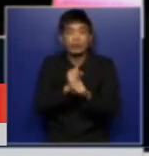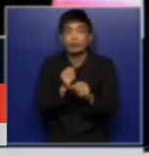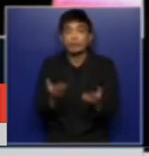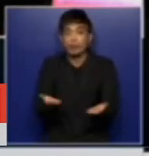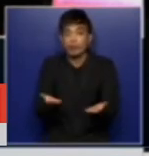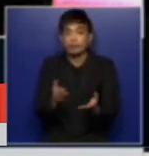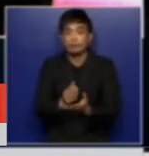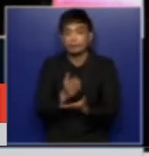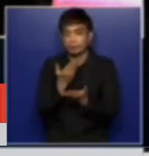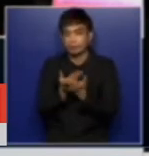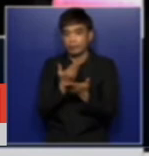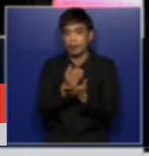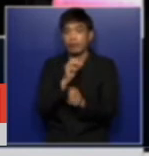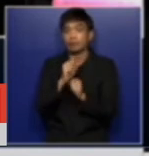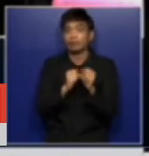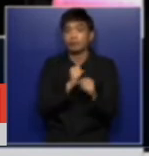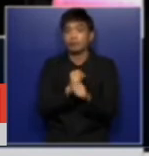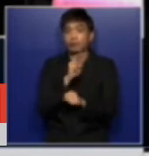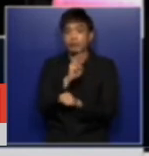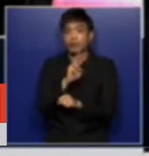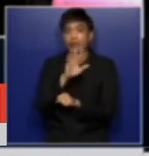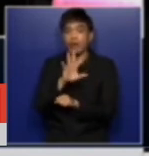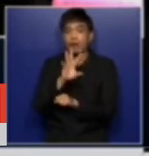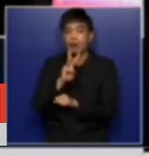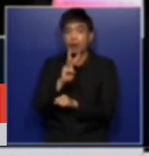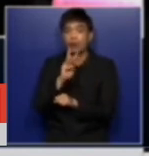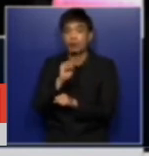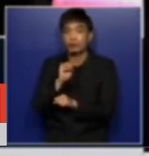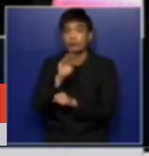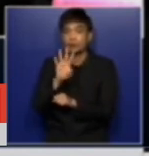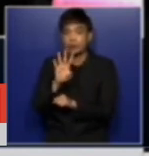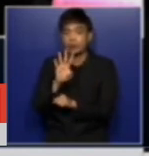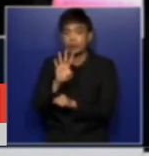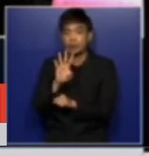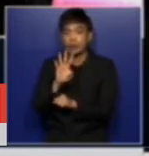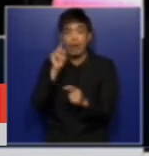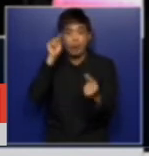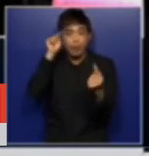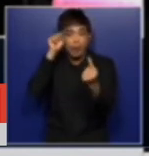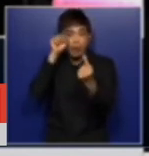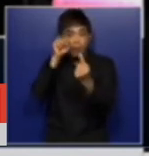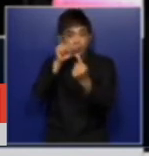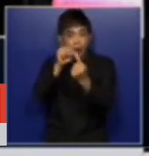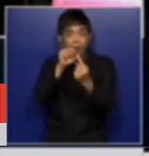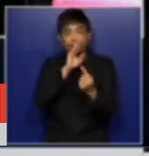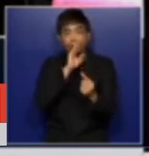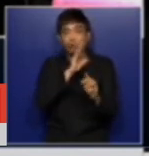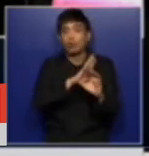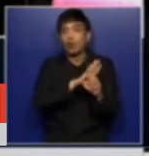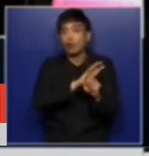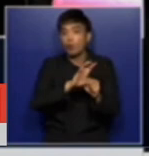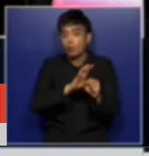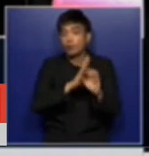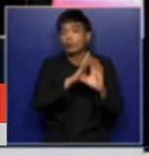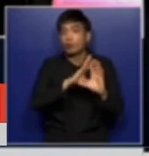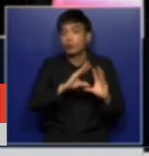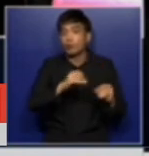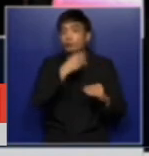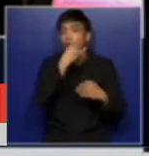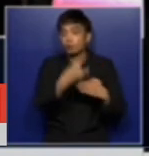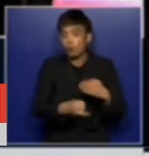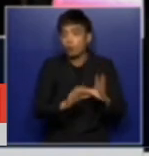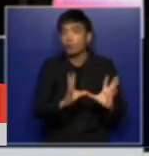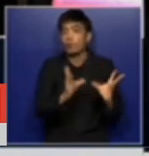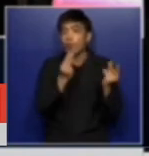งบประมาณ64กำหนดอุตสาหกรรมเป้าหมายหลังโควิด19อย่างไรจะใ